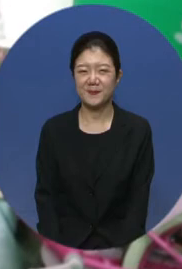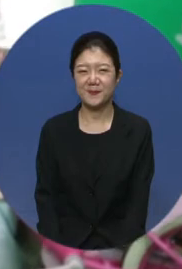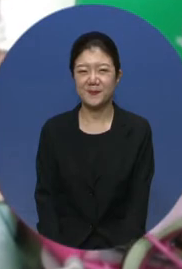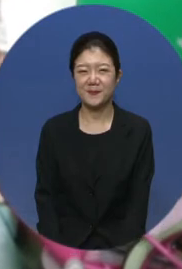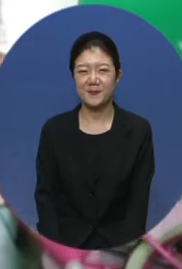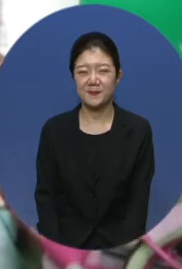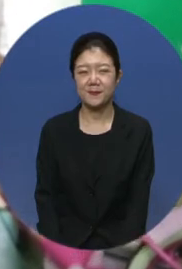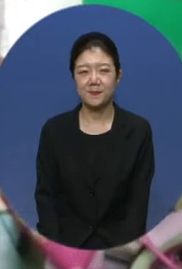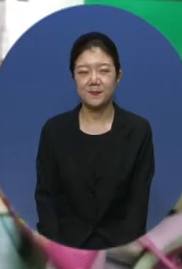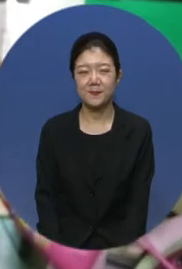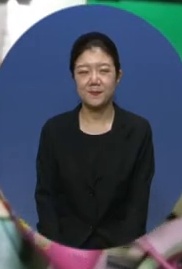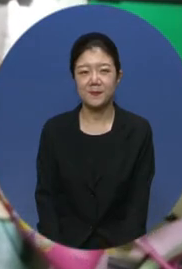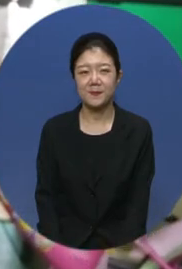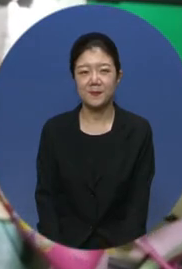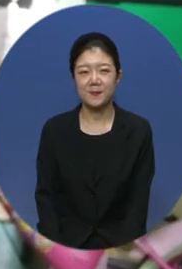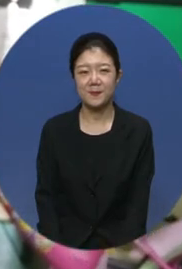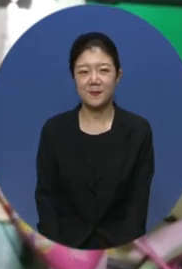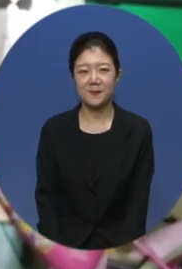뭐